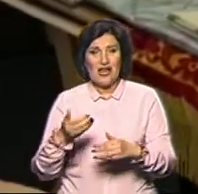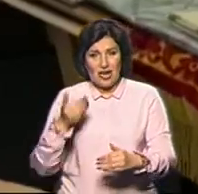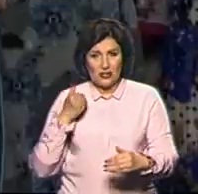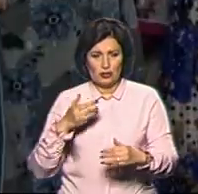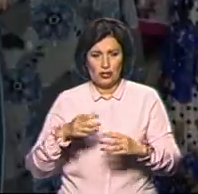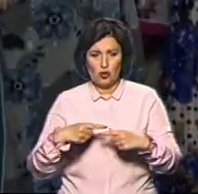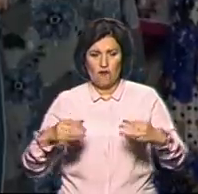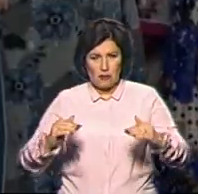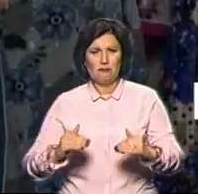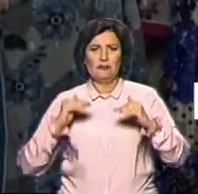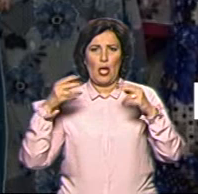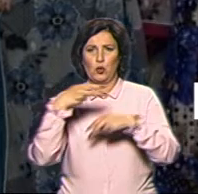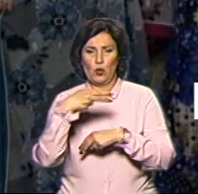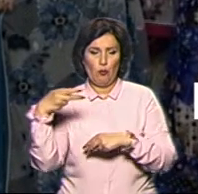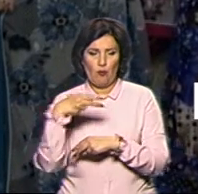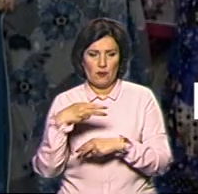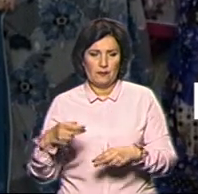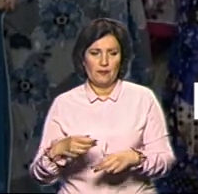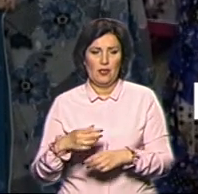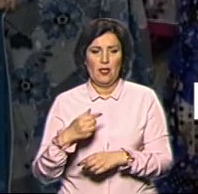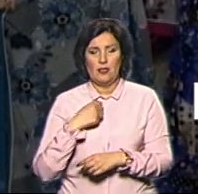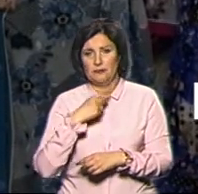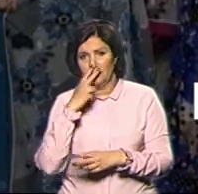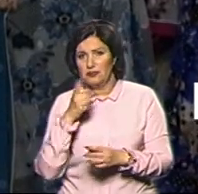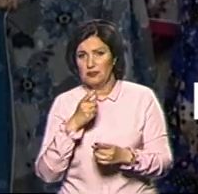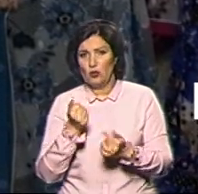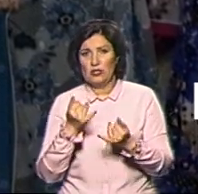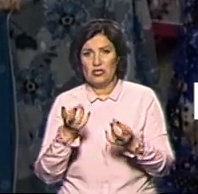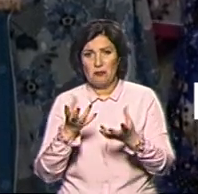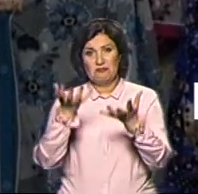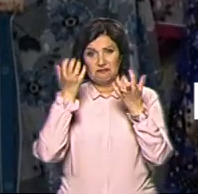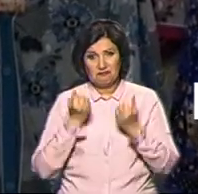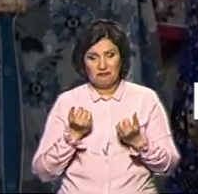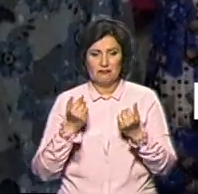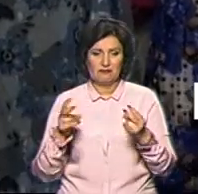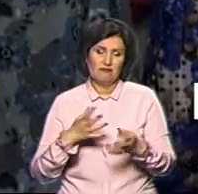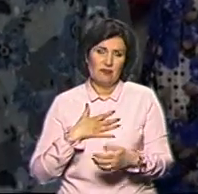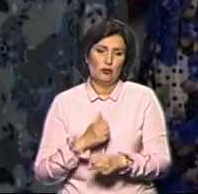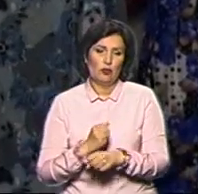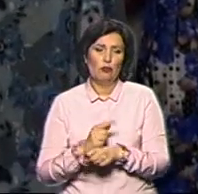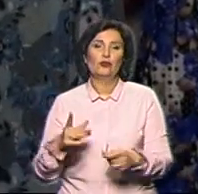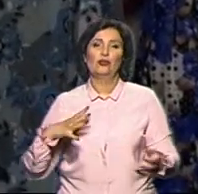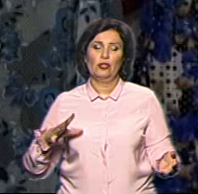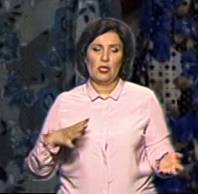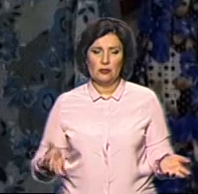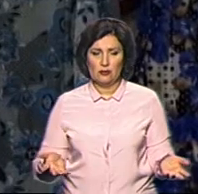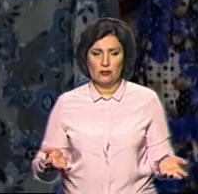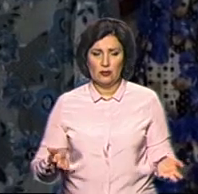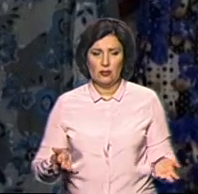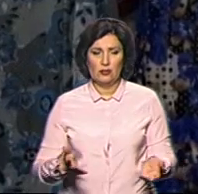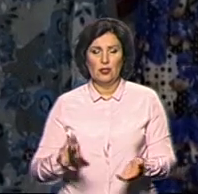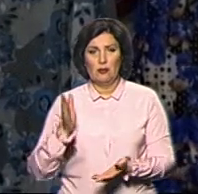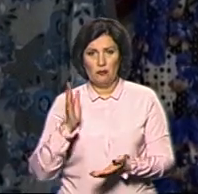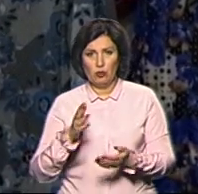Сьогодні зранку прийшла і витягую. Чи треба витягувати, чи не треба, але просто це наша робота. Що чекати? Буде вже